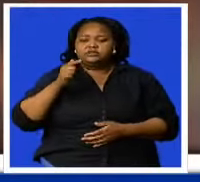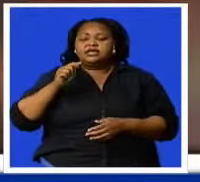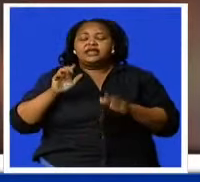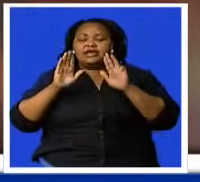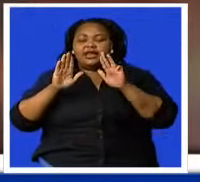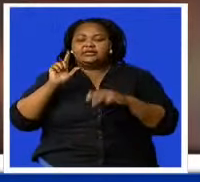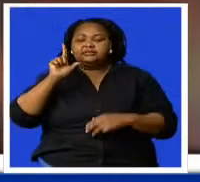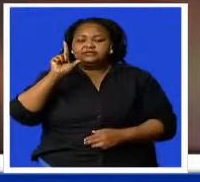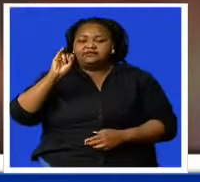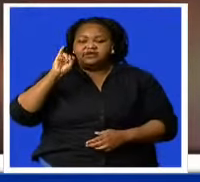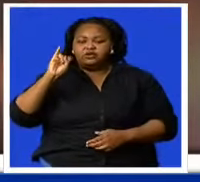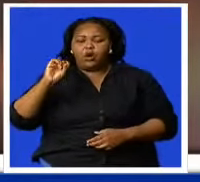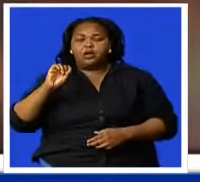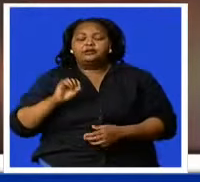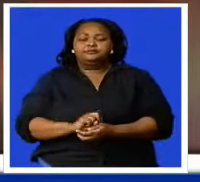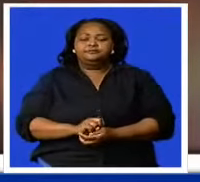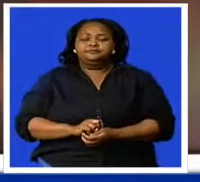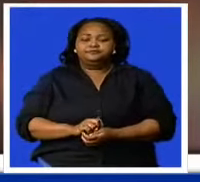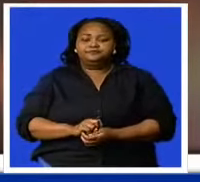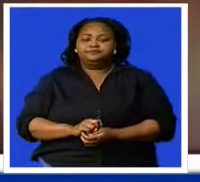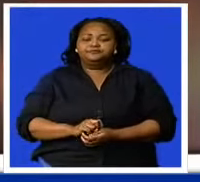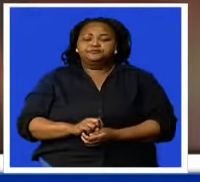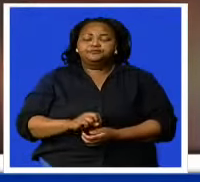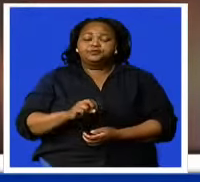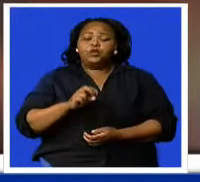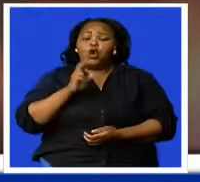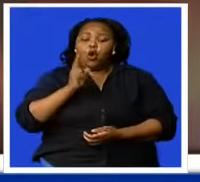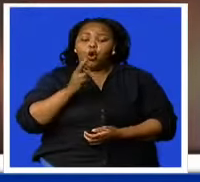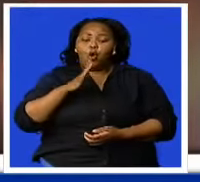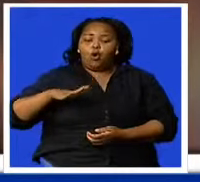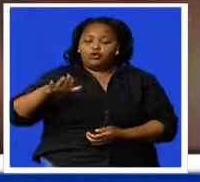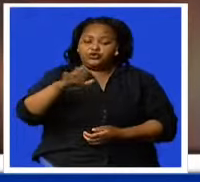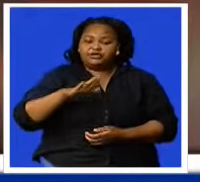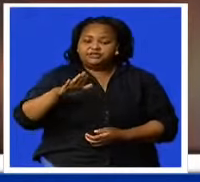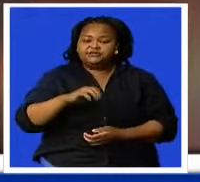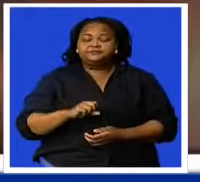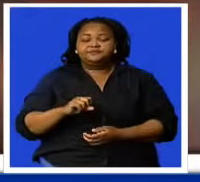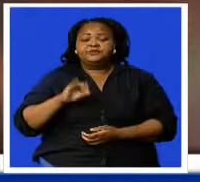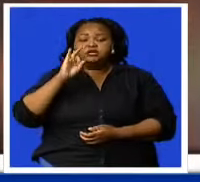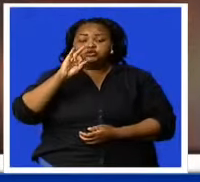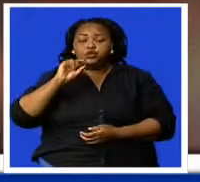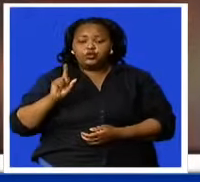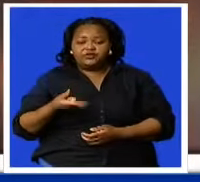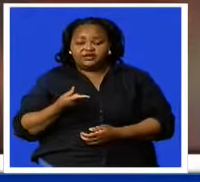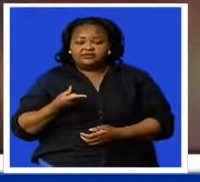2971 webantu labatholakele nalo mkhuhlane. Sifundza sakahoho sona sina